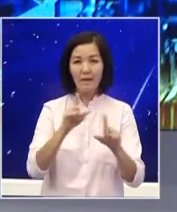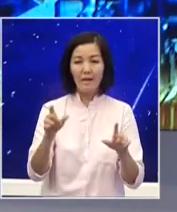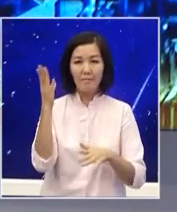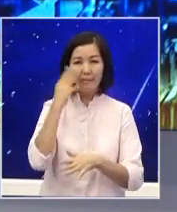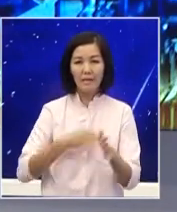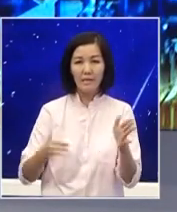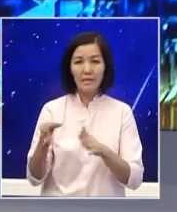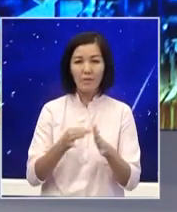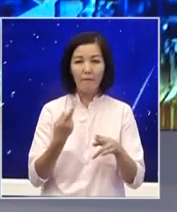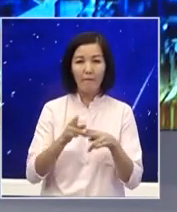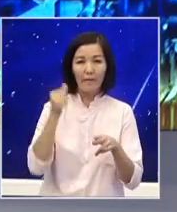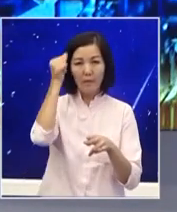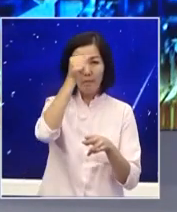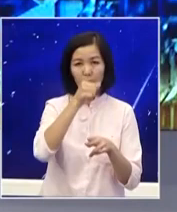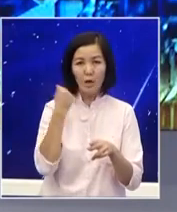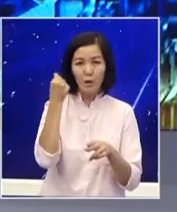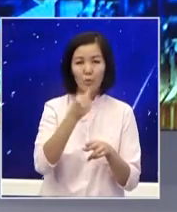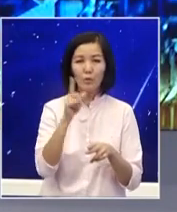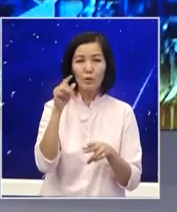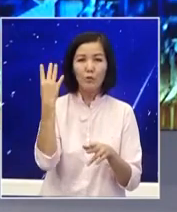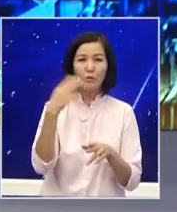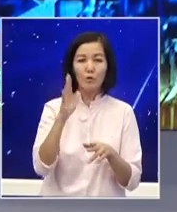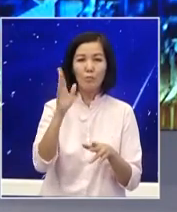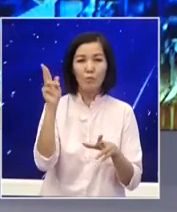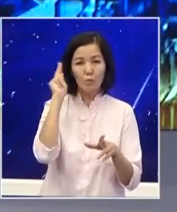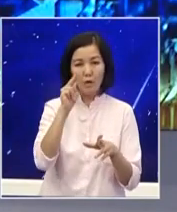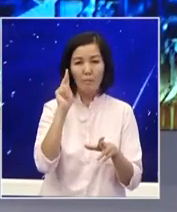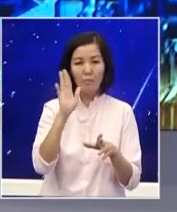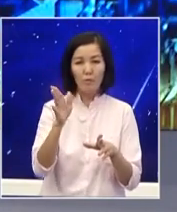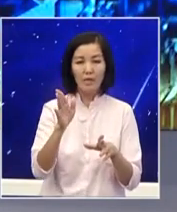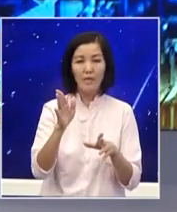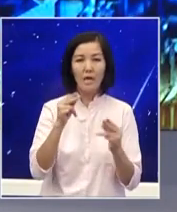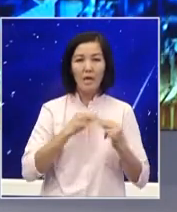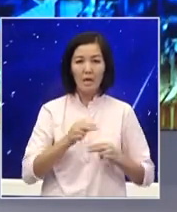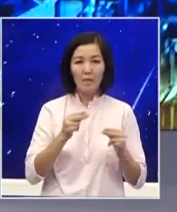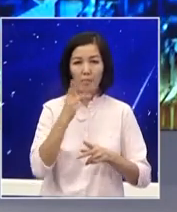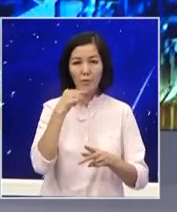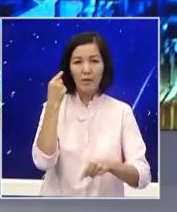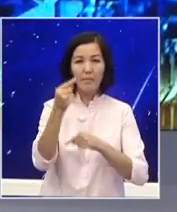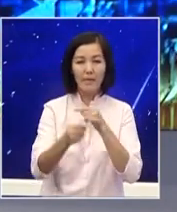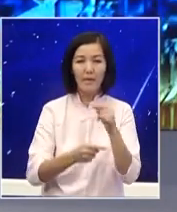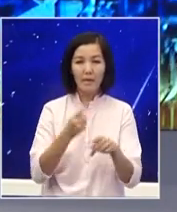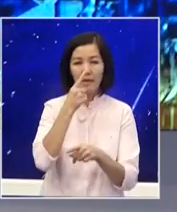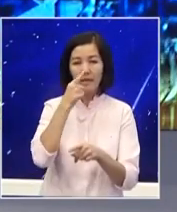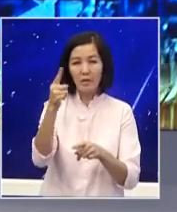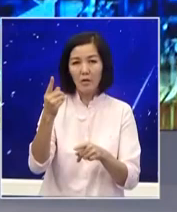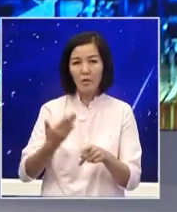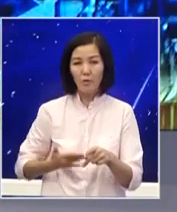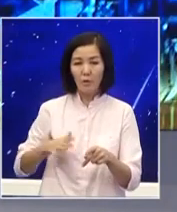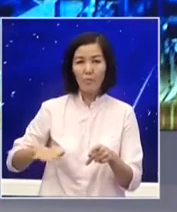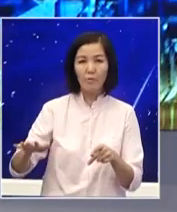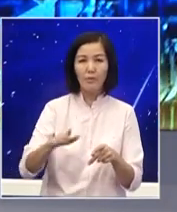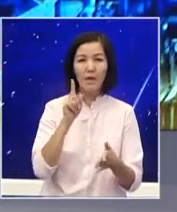алматинской области в этом учебном году лишь 140 будут работать в штатном режиме это малокомплектные школы отдаленных населенных пунктов